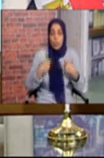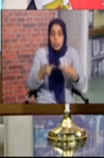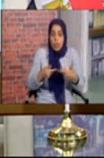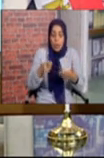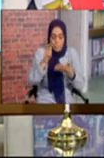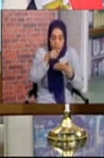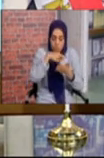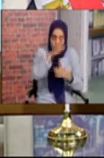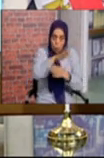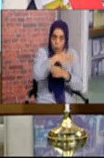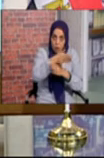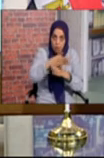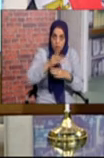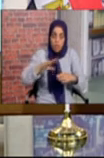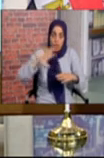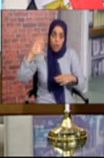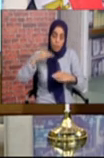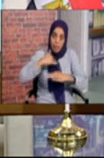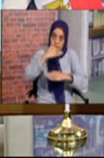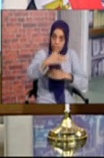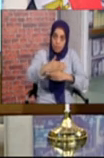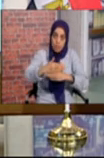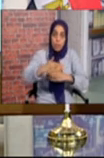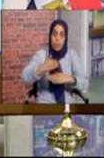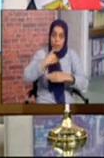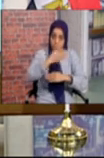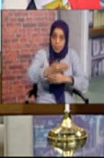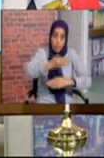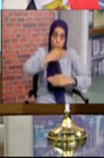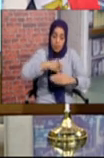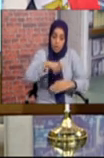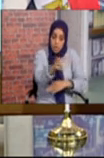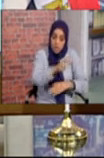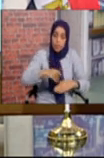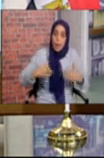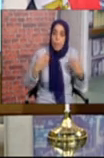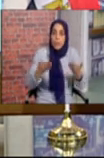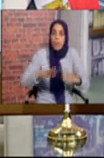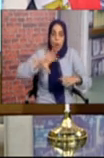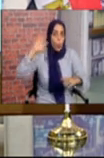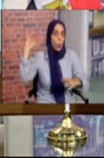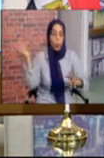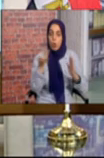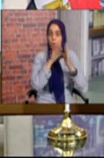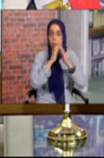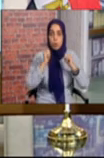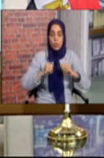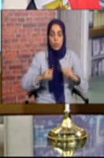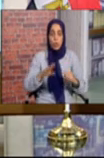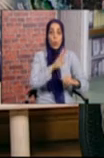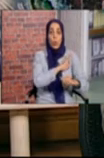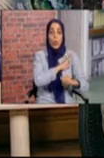برسم خريطة لبعد مني. صحيح. النهاردة النيل ده بتاعنا كلنا. صحيح. والحكام مش